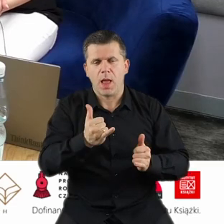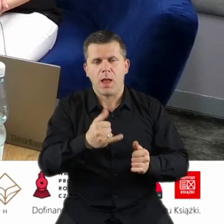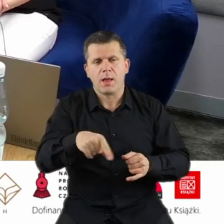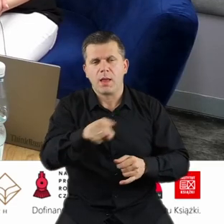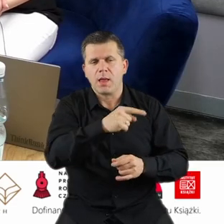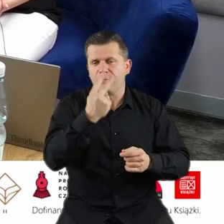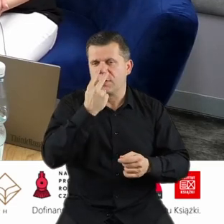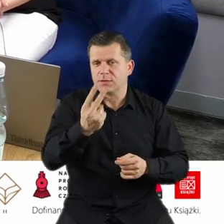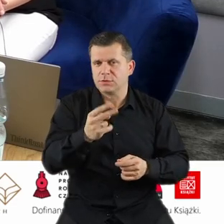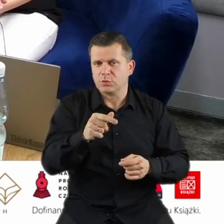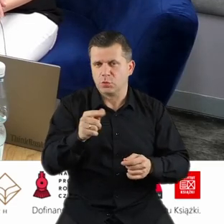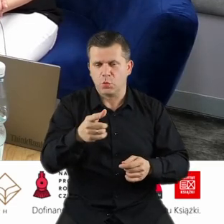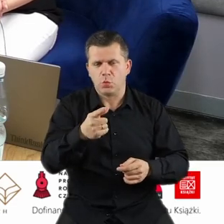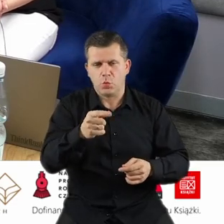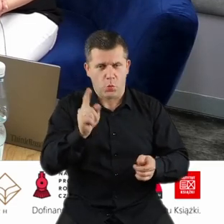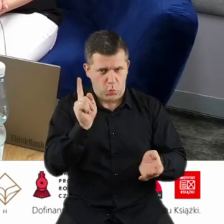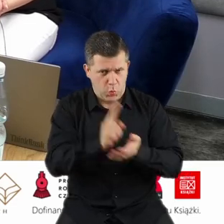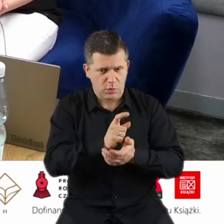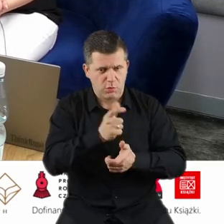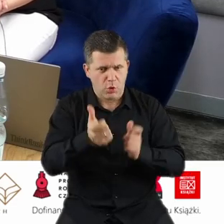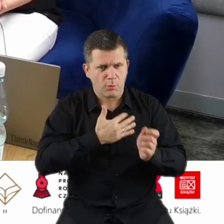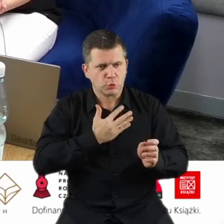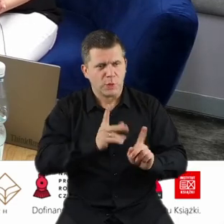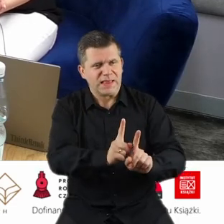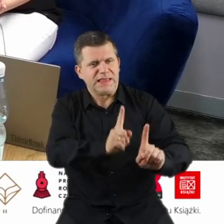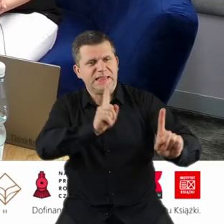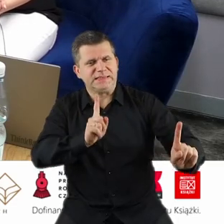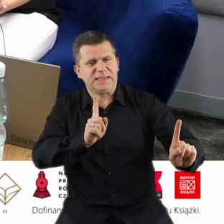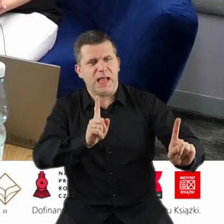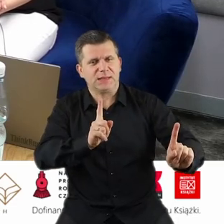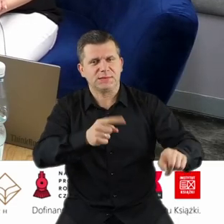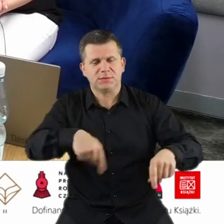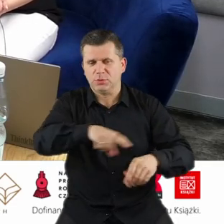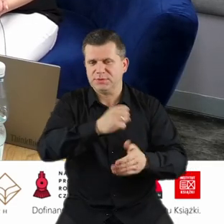widzenia. Czy trudno było zachować dystans podczas pisania tej książki?